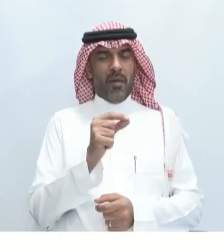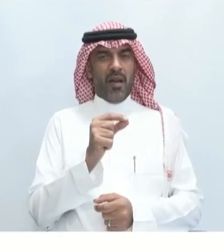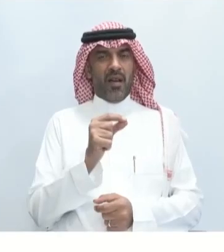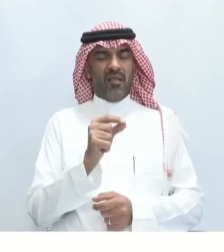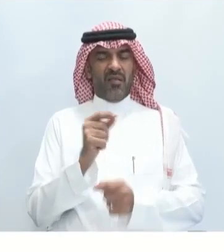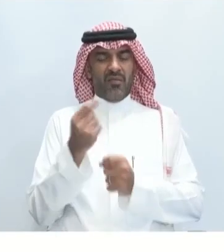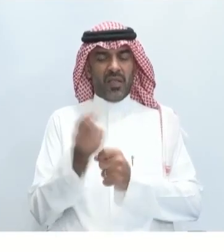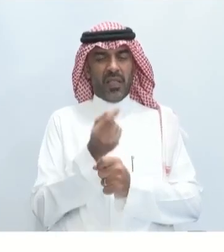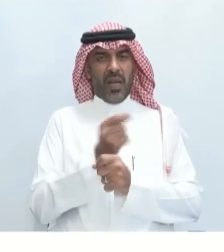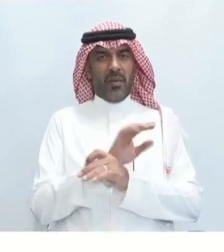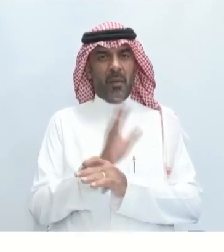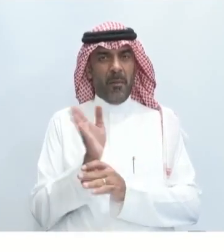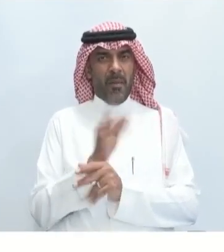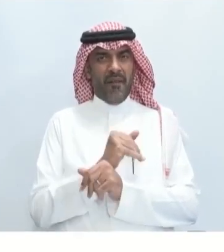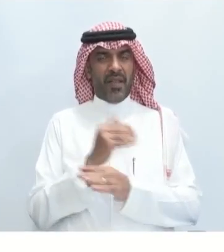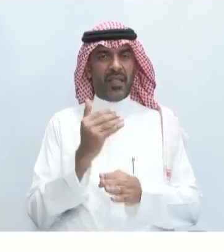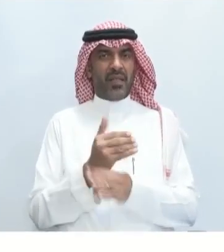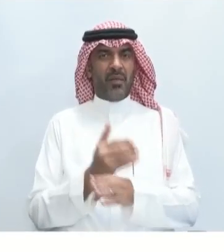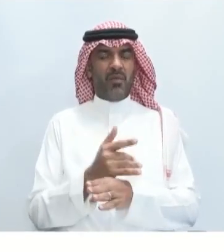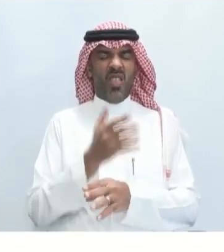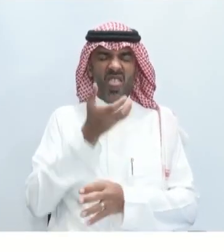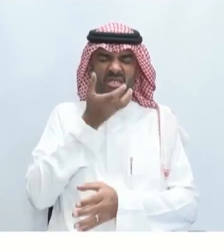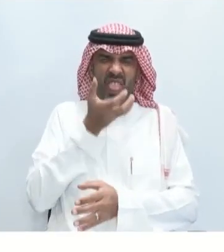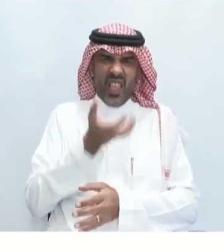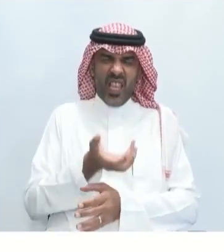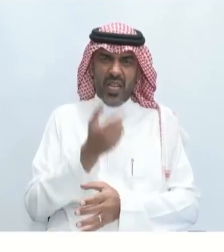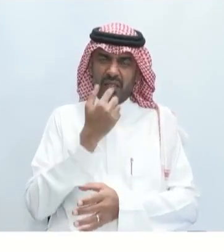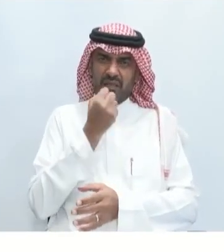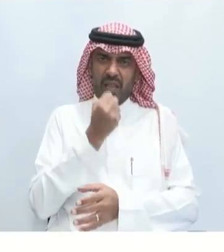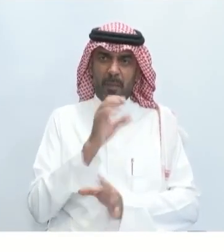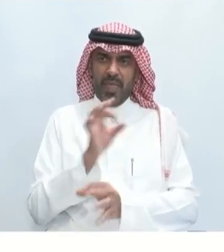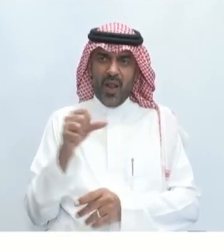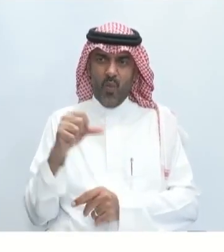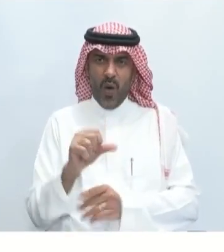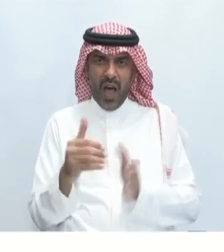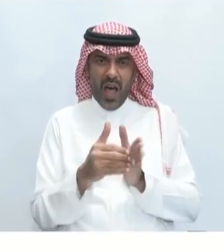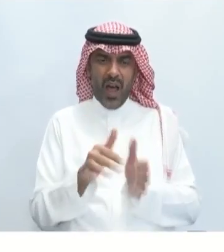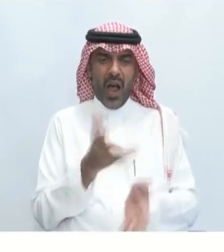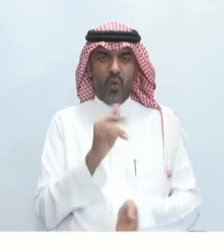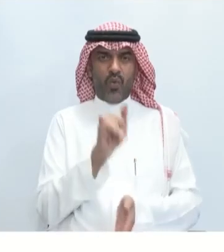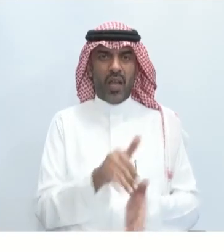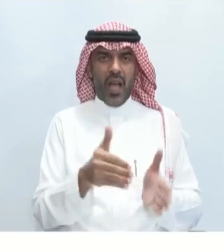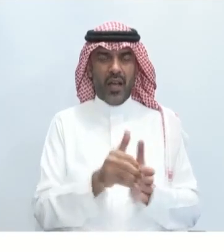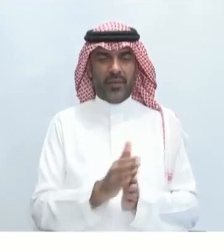معتلا بالواو او الياء كيرجو ويقضي ويدعو